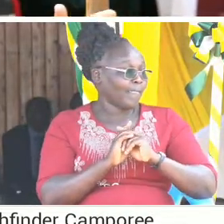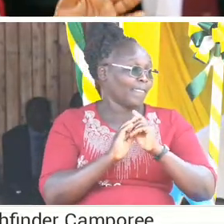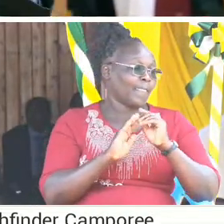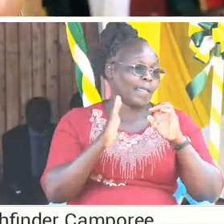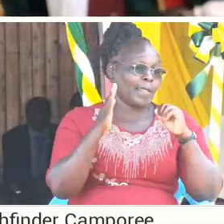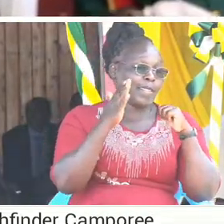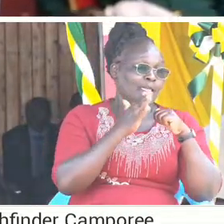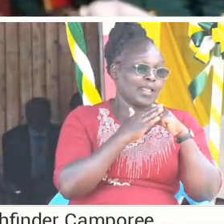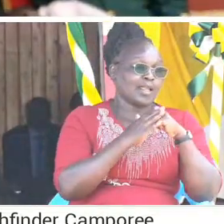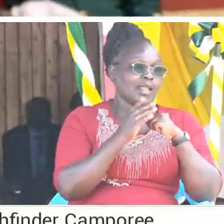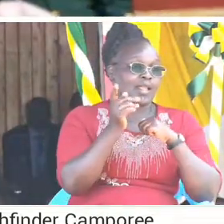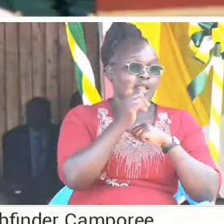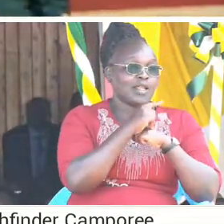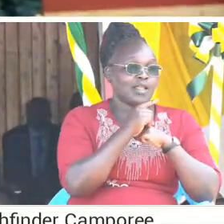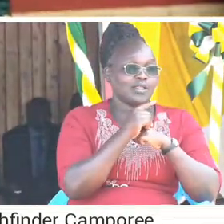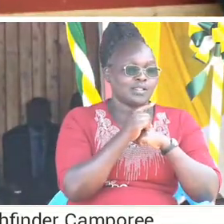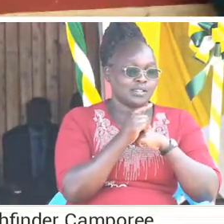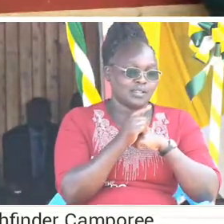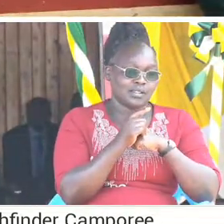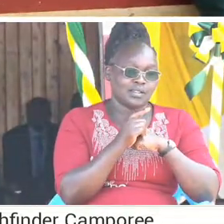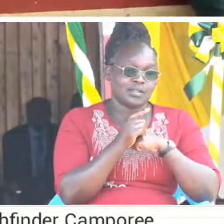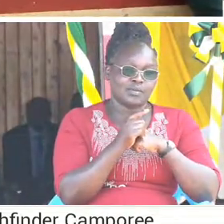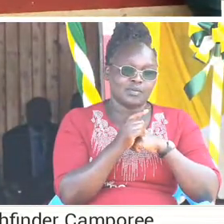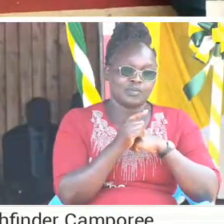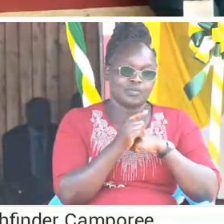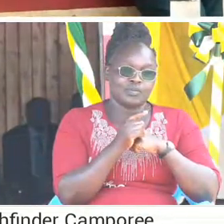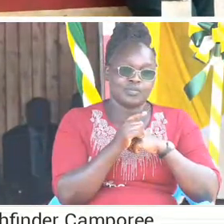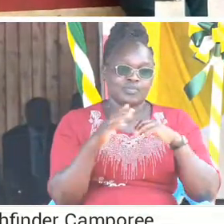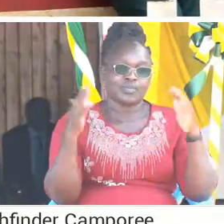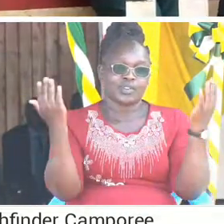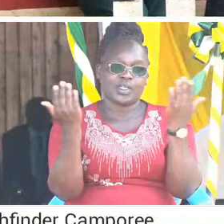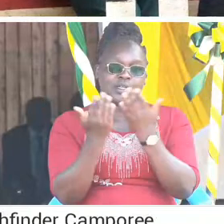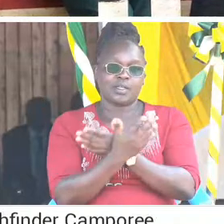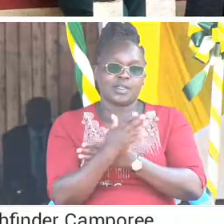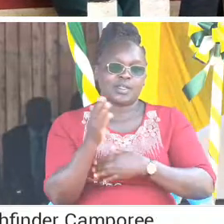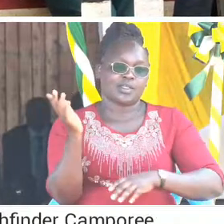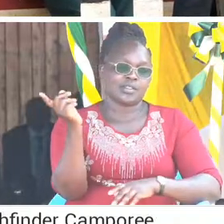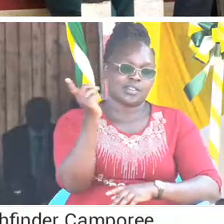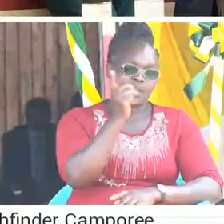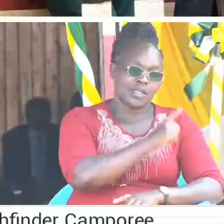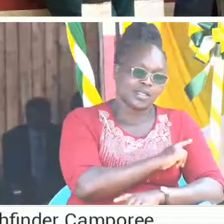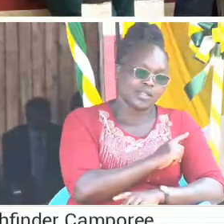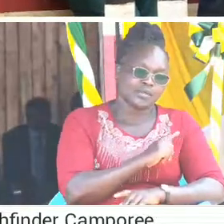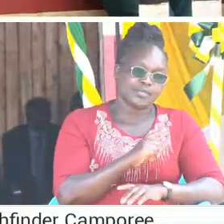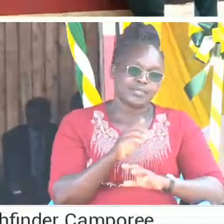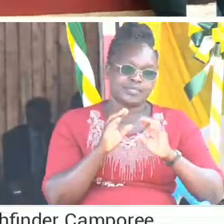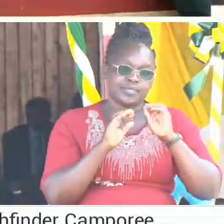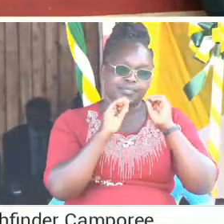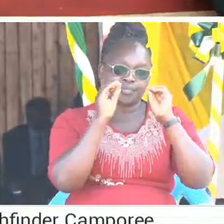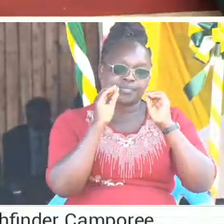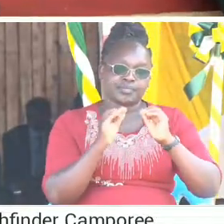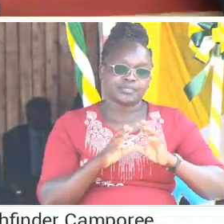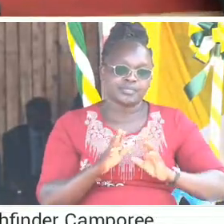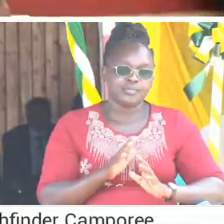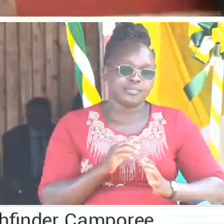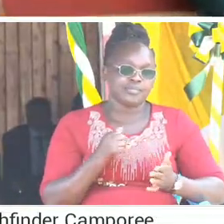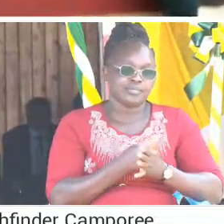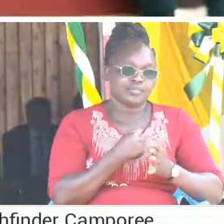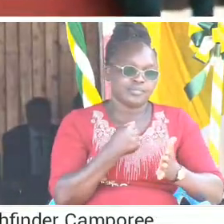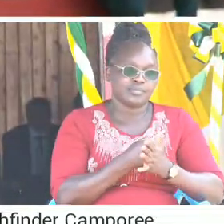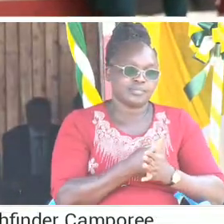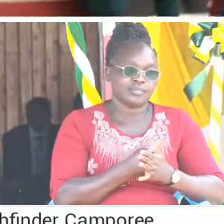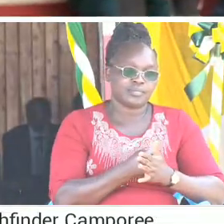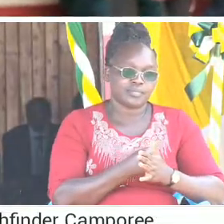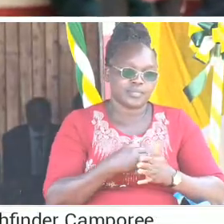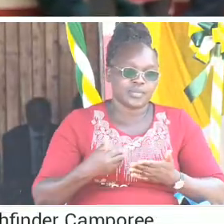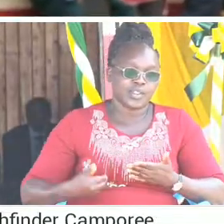usiku na mchana, Master Guide wakipambana, walimu wakipambana, Pathfinder wakipambana, vijana